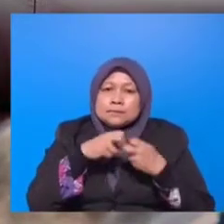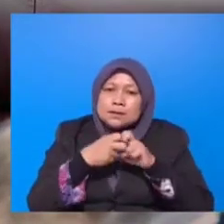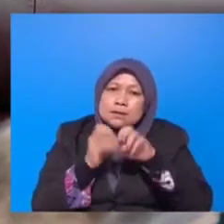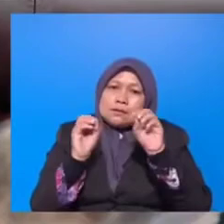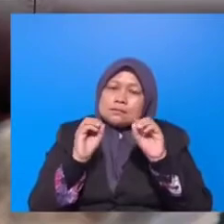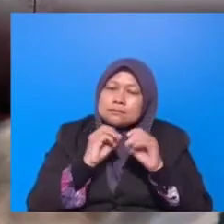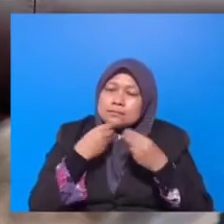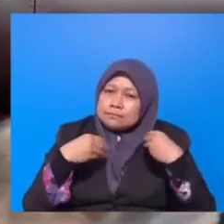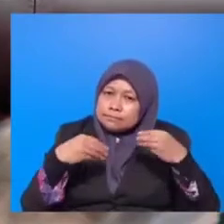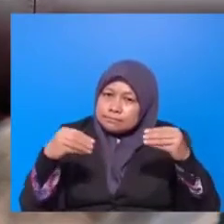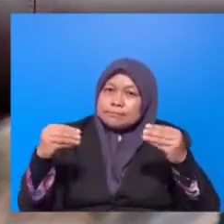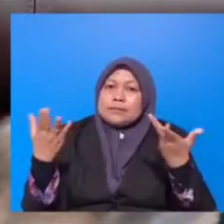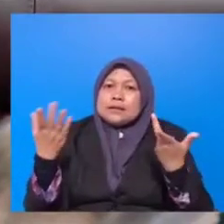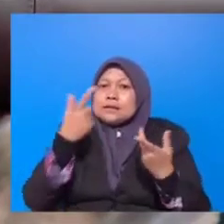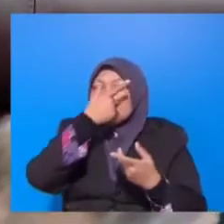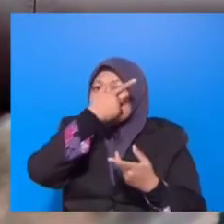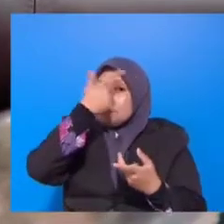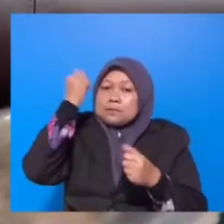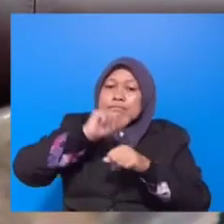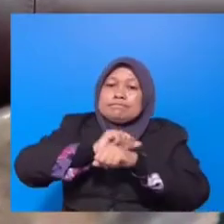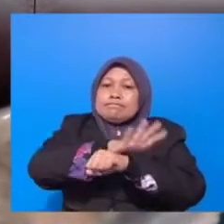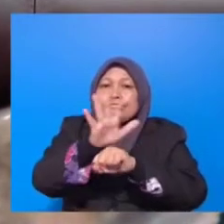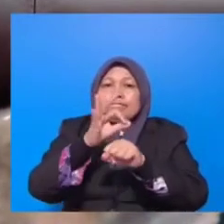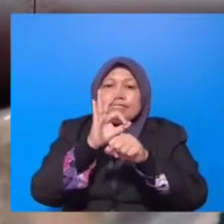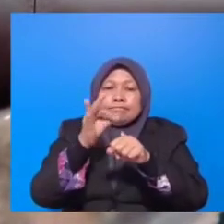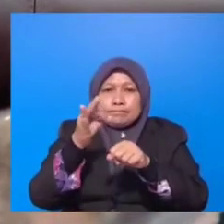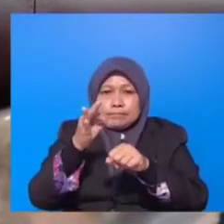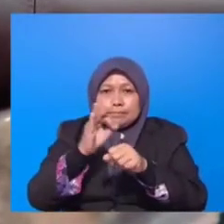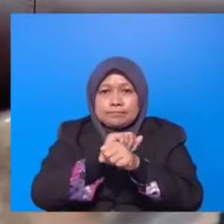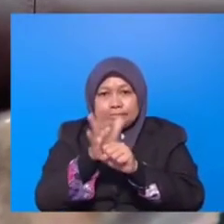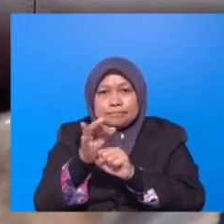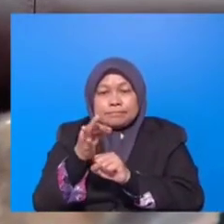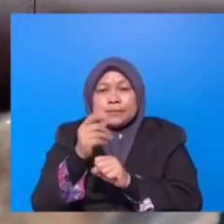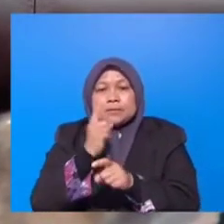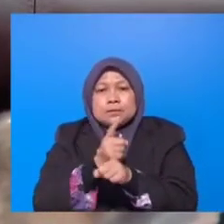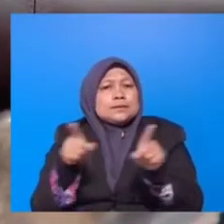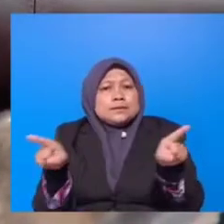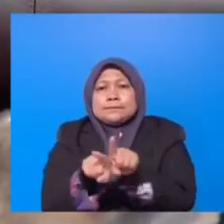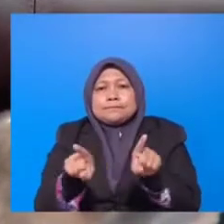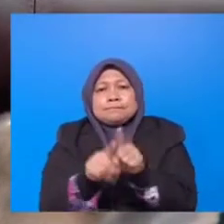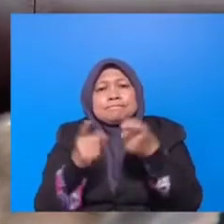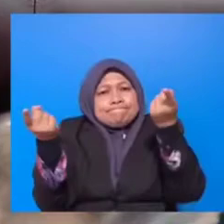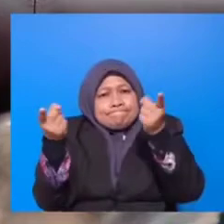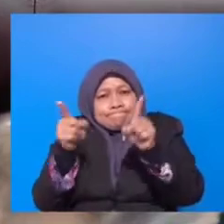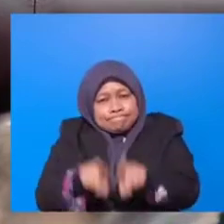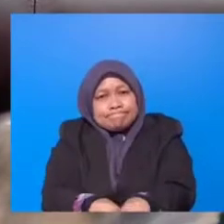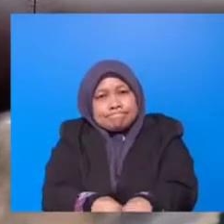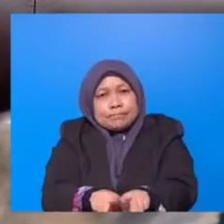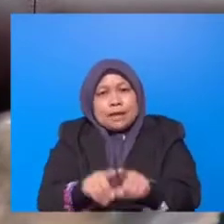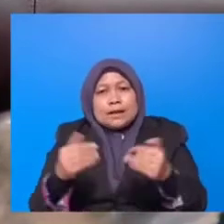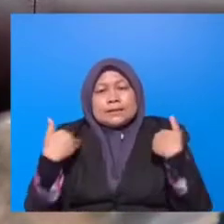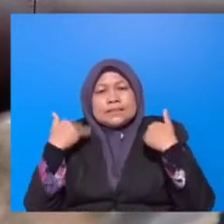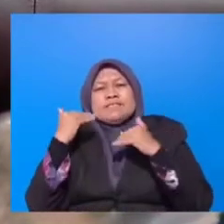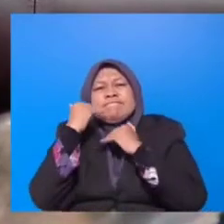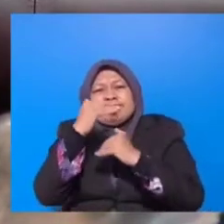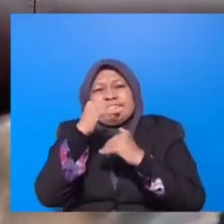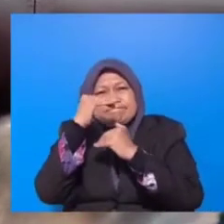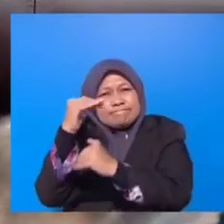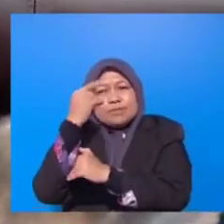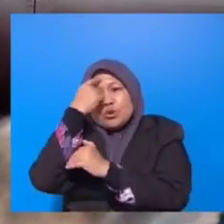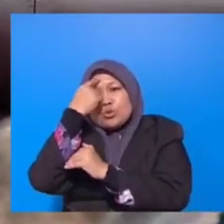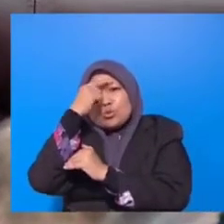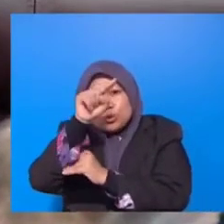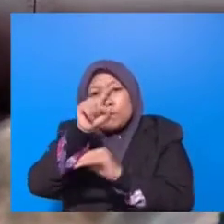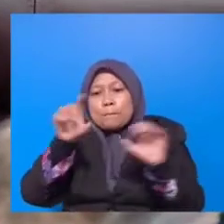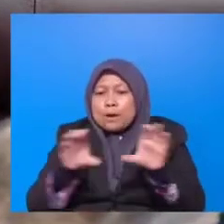operasi perniagaan mereka dan disebabkan oleh penularan wabak COVID-19 ini juga telah pun memberikan limitasi dalam